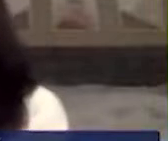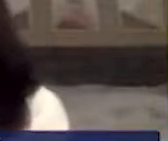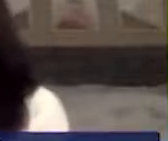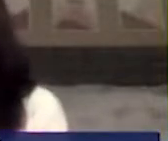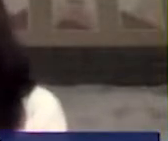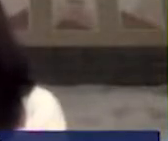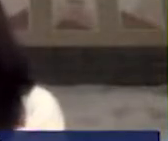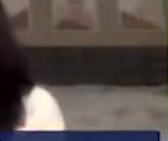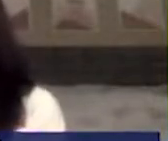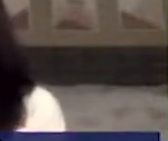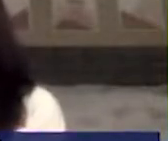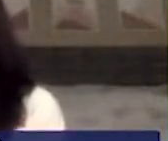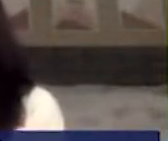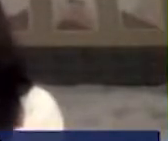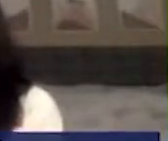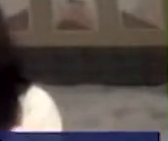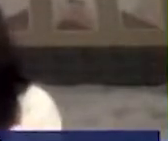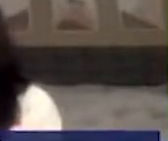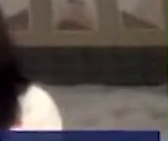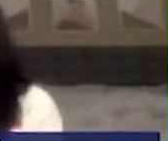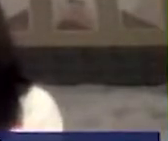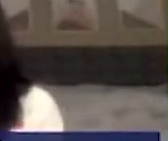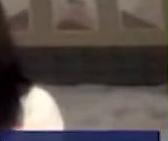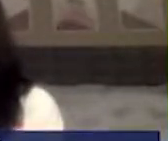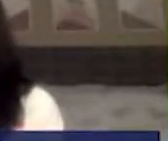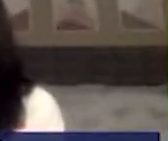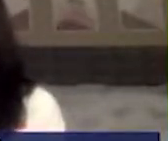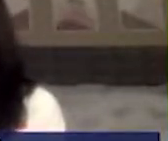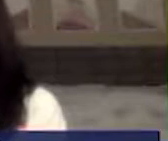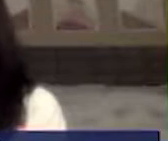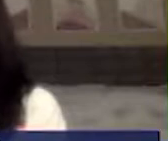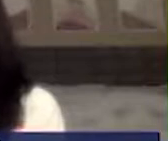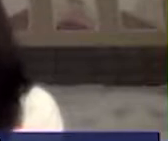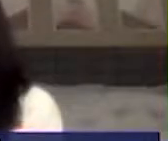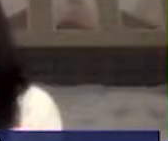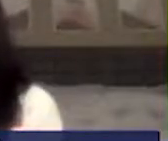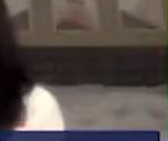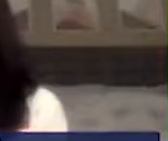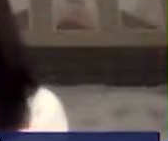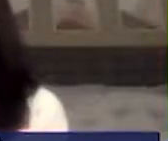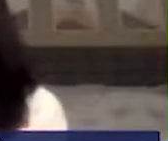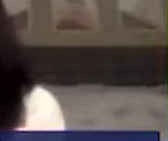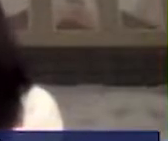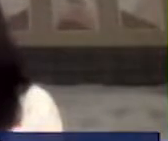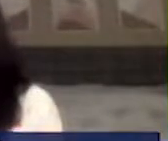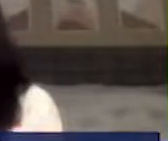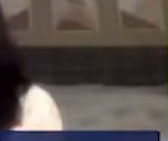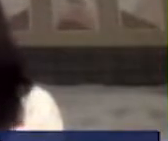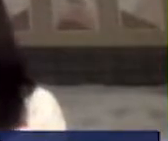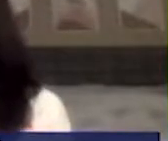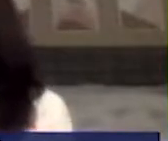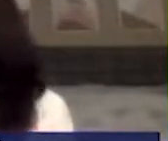kurikulum darurat ini memang ia membantu kami live Bantu kami untuk meringankan beban juga karena memang